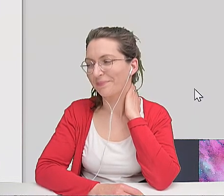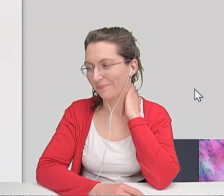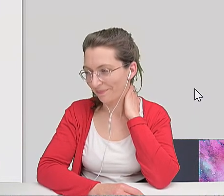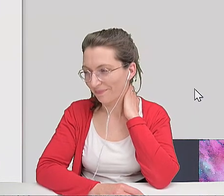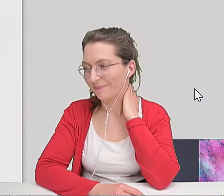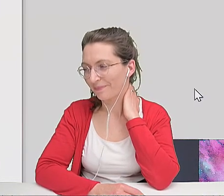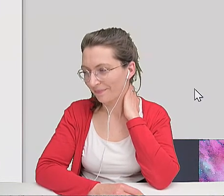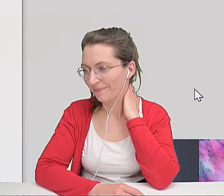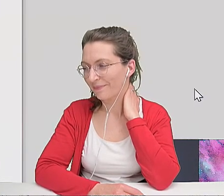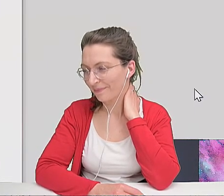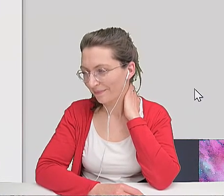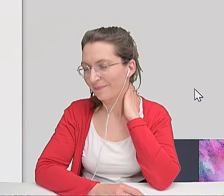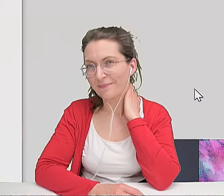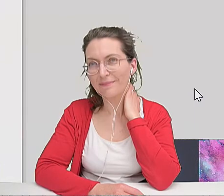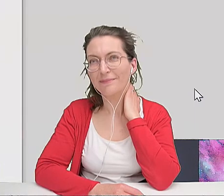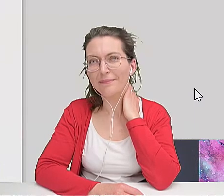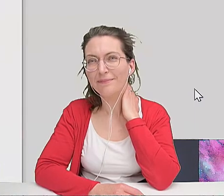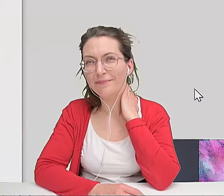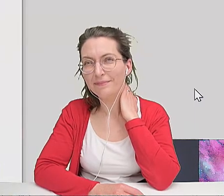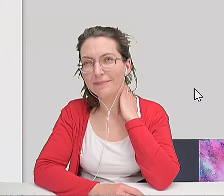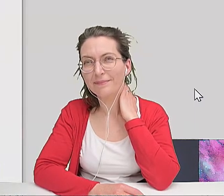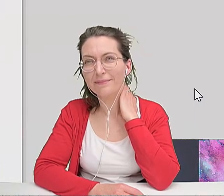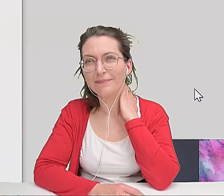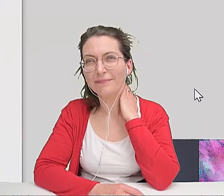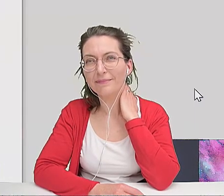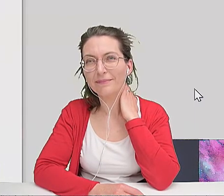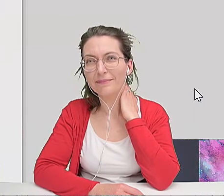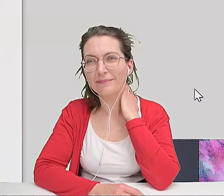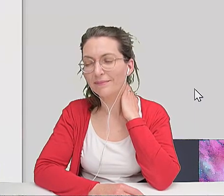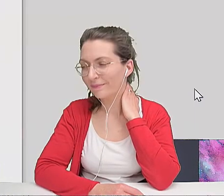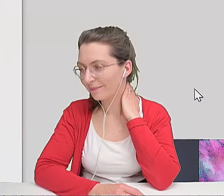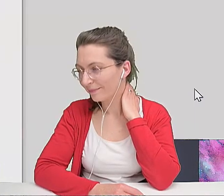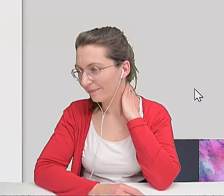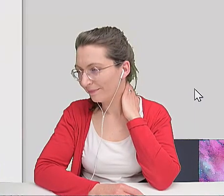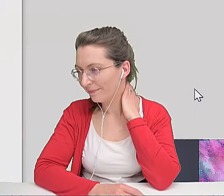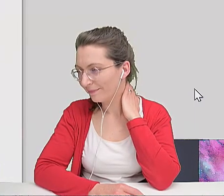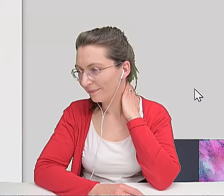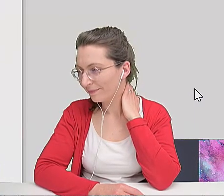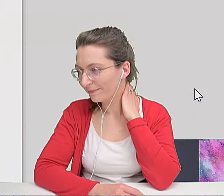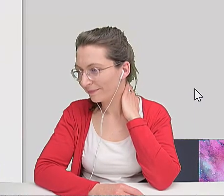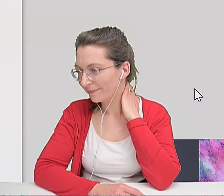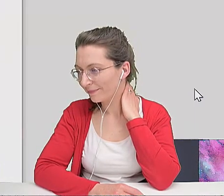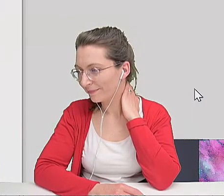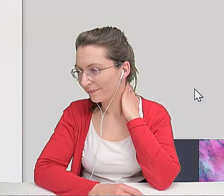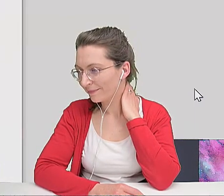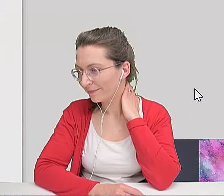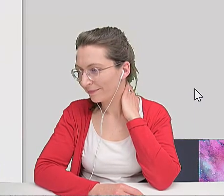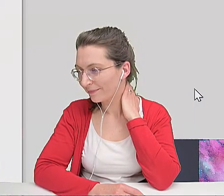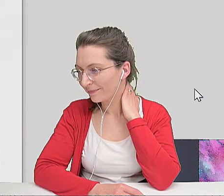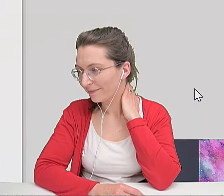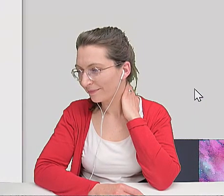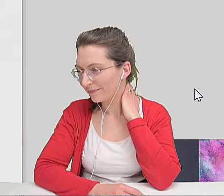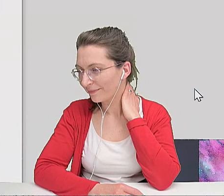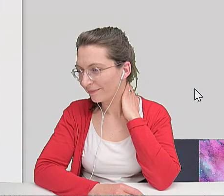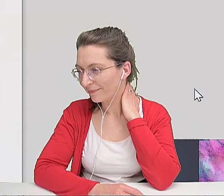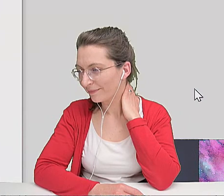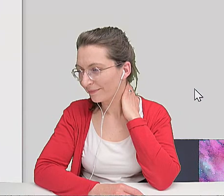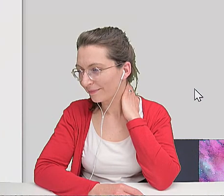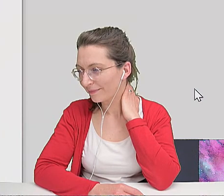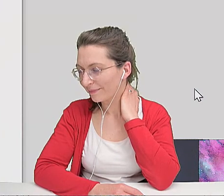gesagt haben, sondern dass es da unterschiedlich gute Möglichkeiten häufig gibt. Und das Nette hier auch, das ist auch komplett im